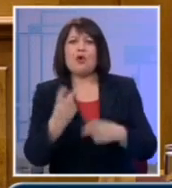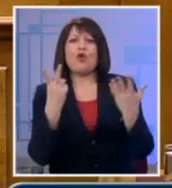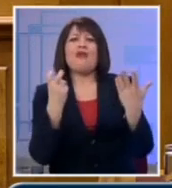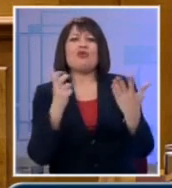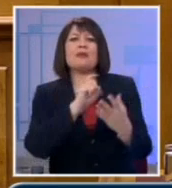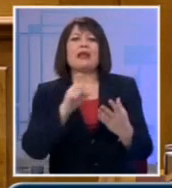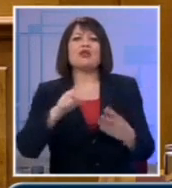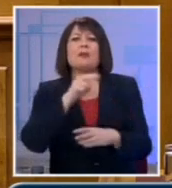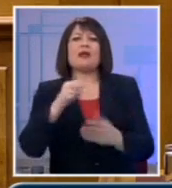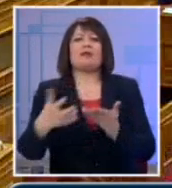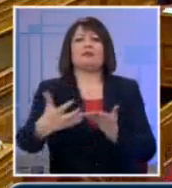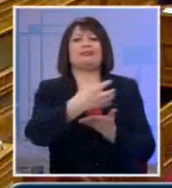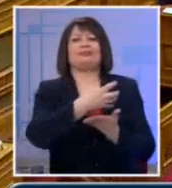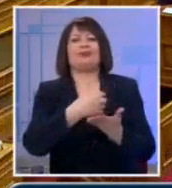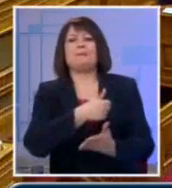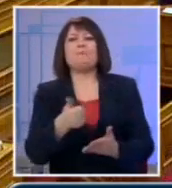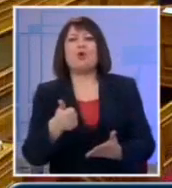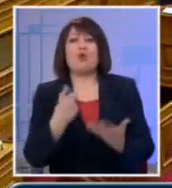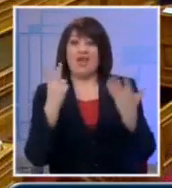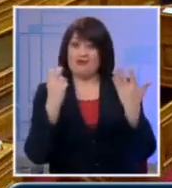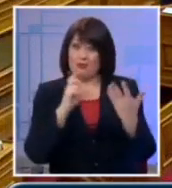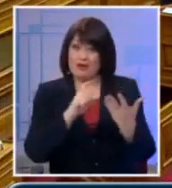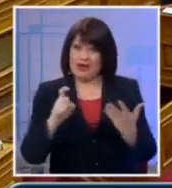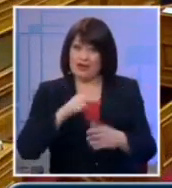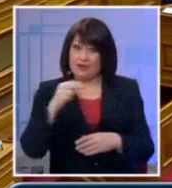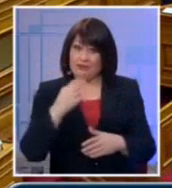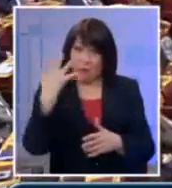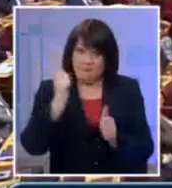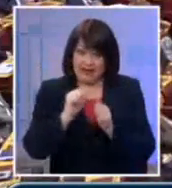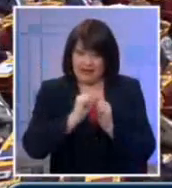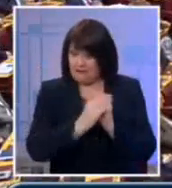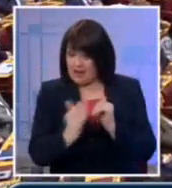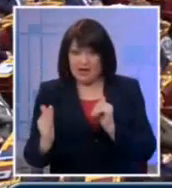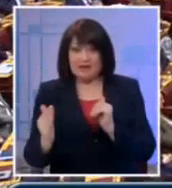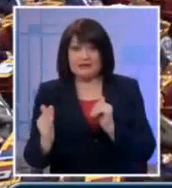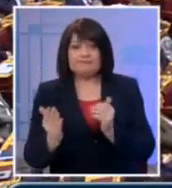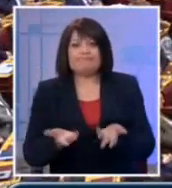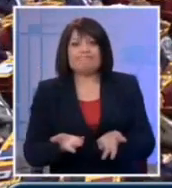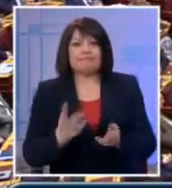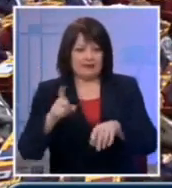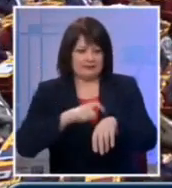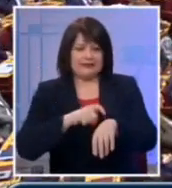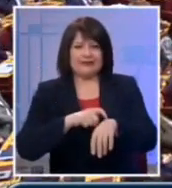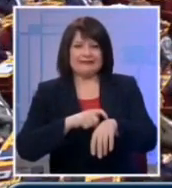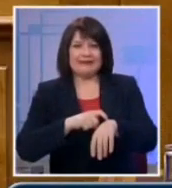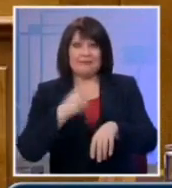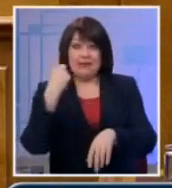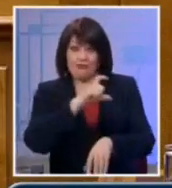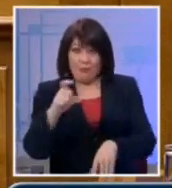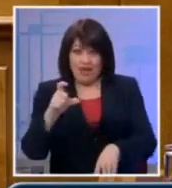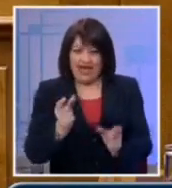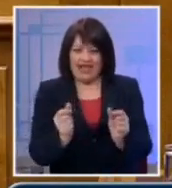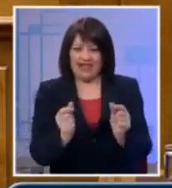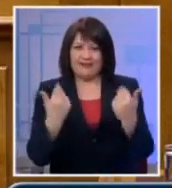ευρώ. 70 εκατομμύρια ευρώ σε 5 μήνες, τη στιγμή που τώρα, μέσα σε μια εβδομάδα